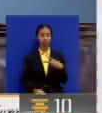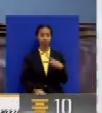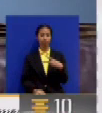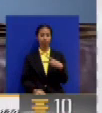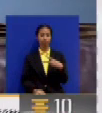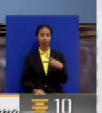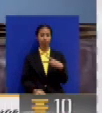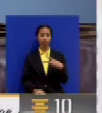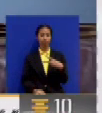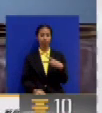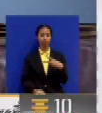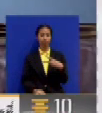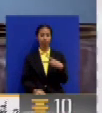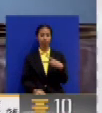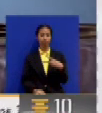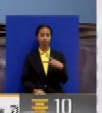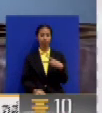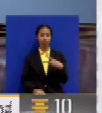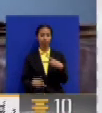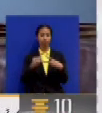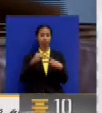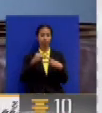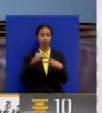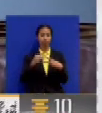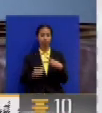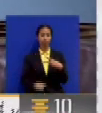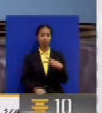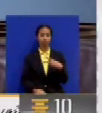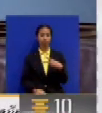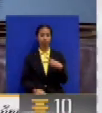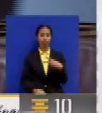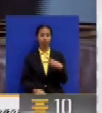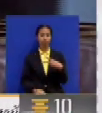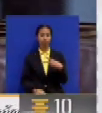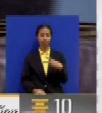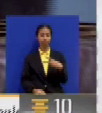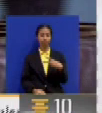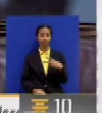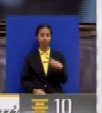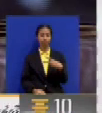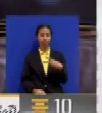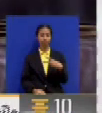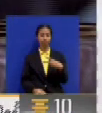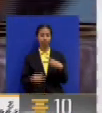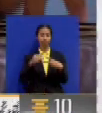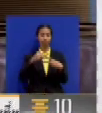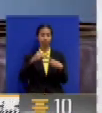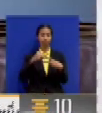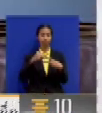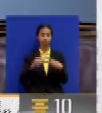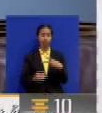ค่นี้อาจต้องเล่นเกมให้ดูก่อนชั่วคราว โอ้โห เราก็ไม่รู้ว่าเป็นยังไงแต่ว่าเราอาจ